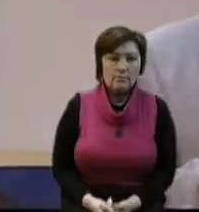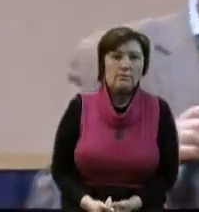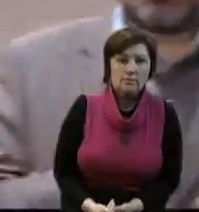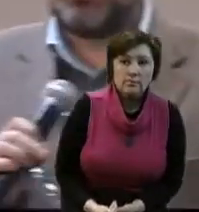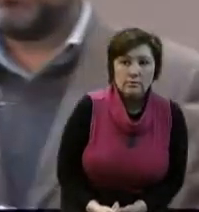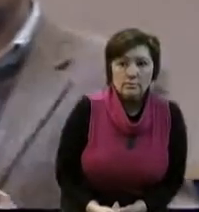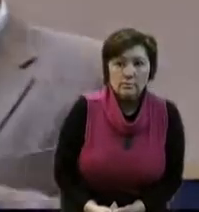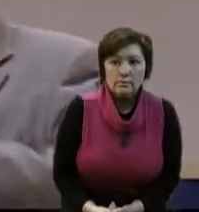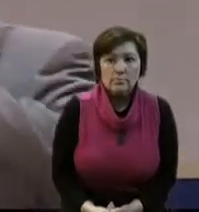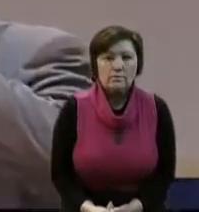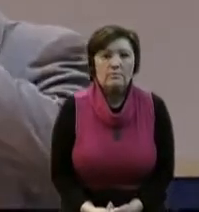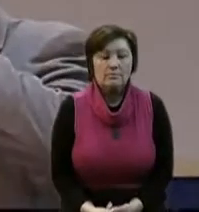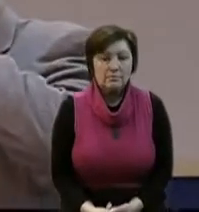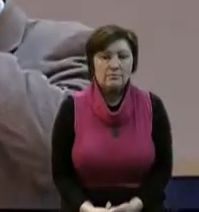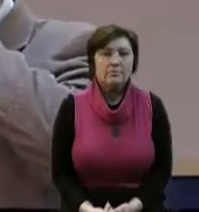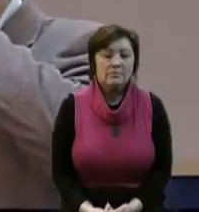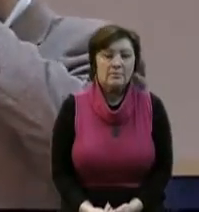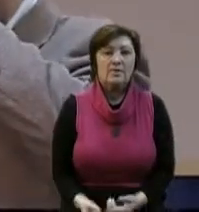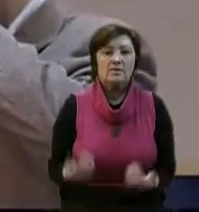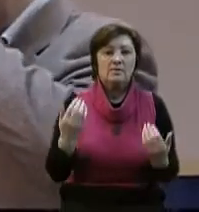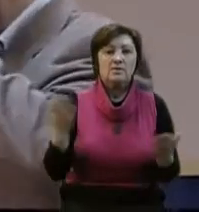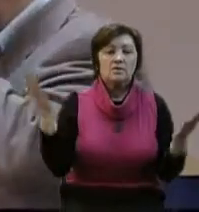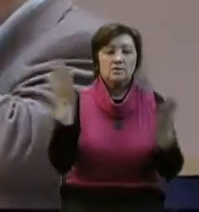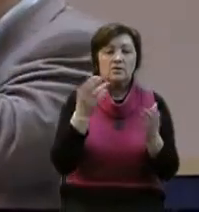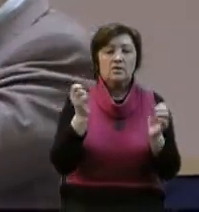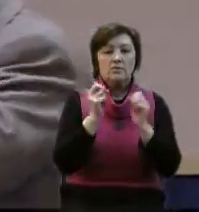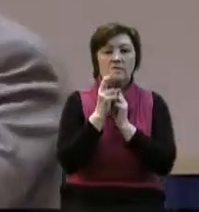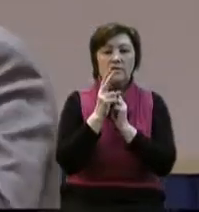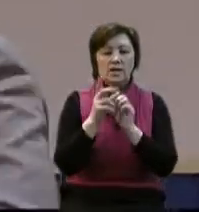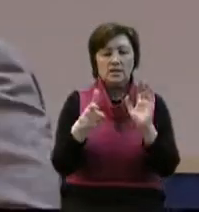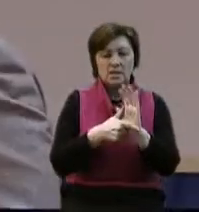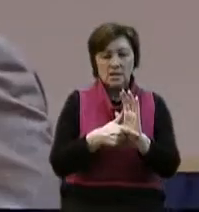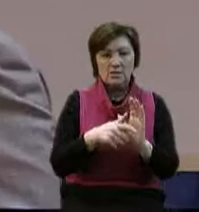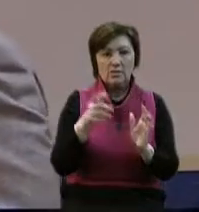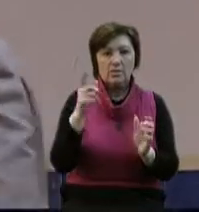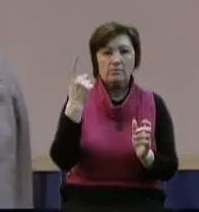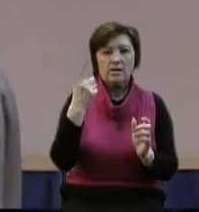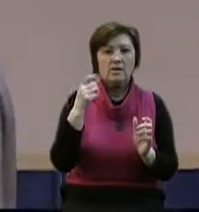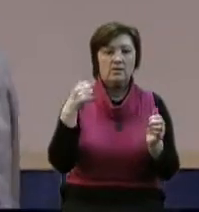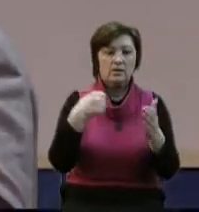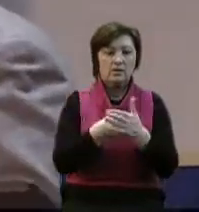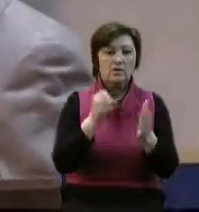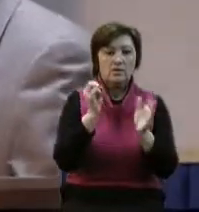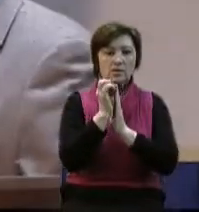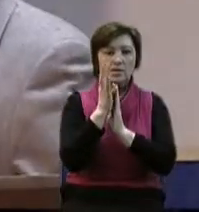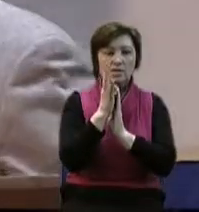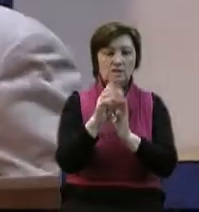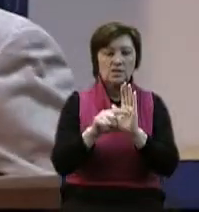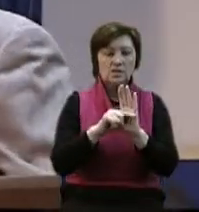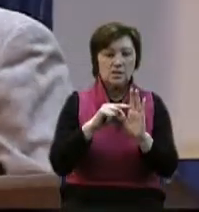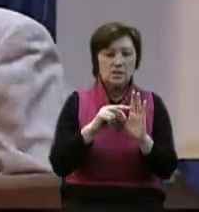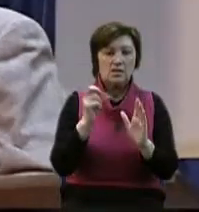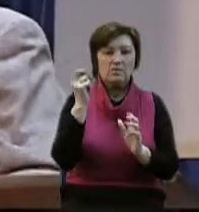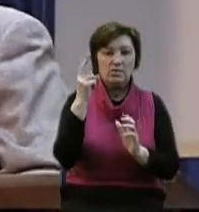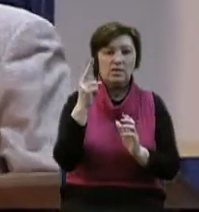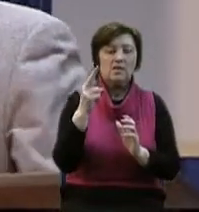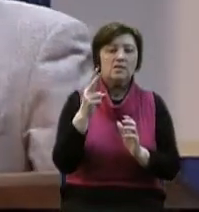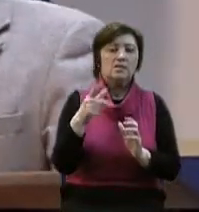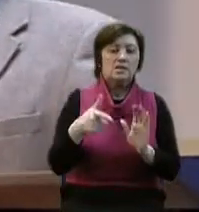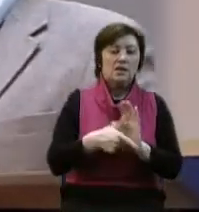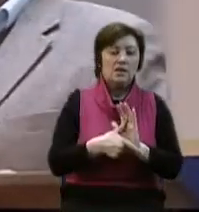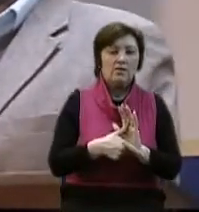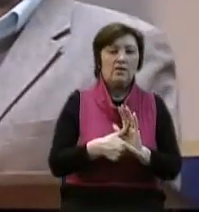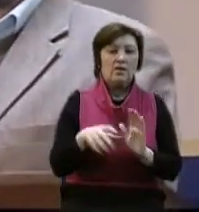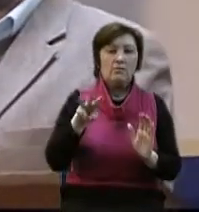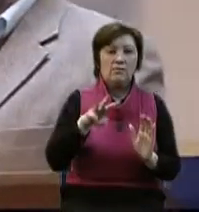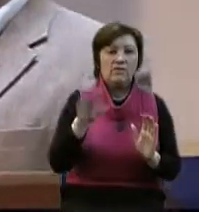Начинаем 12 главу и будем читать с 1 по 14 стих 12 главы Евангелия от Матфея. И,